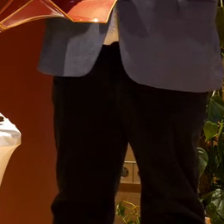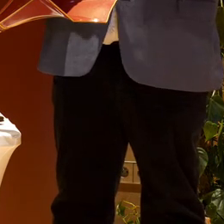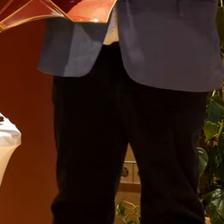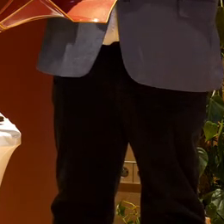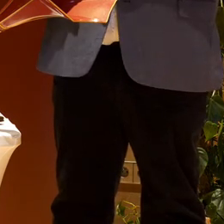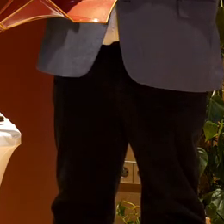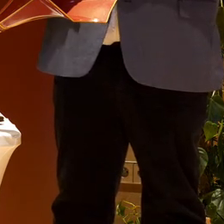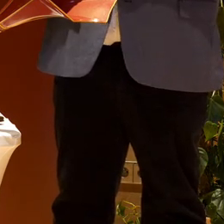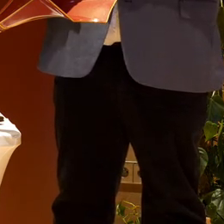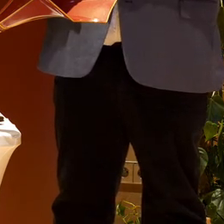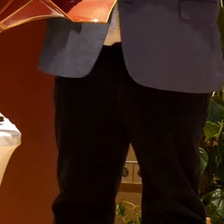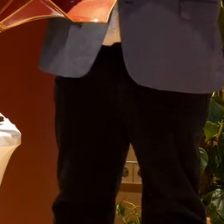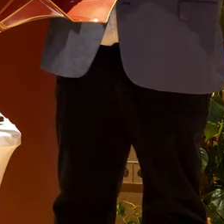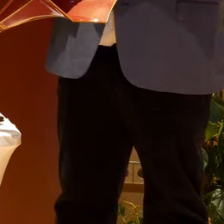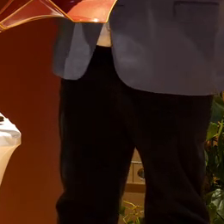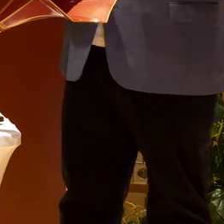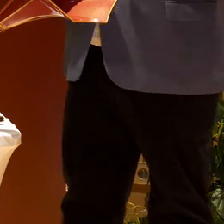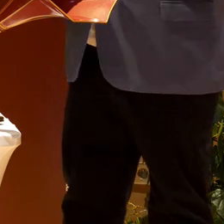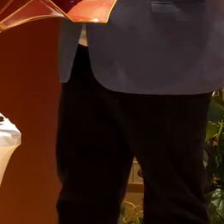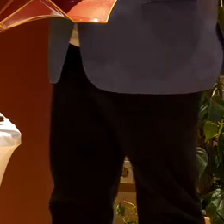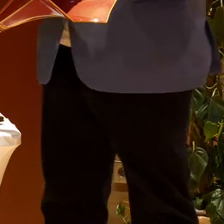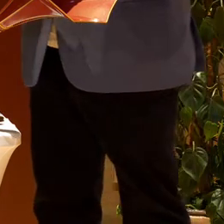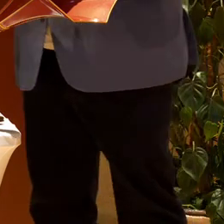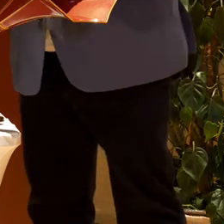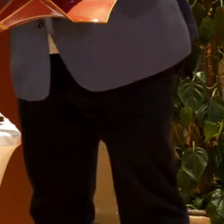delikatne. Około